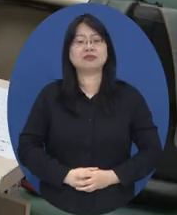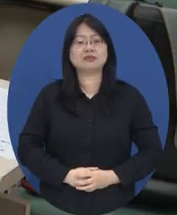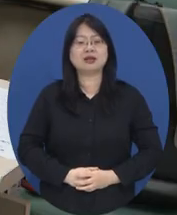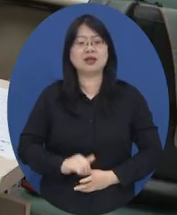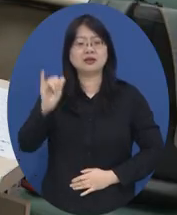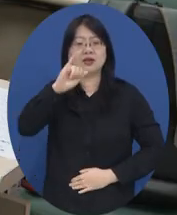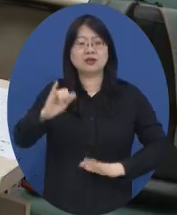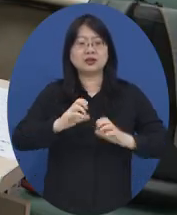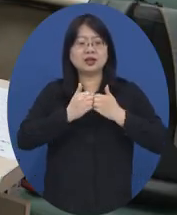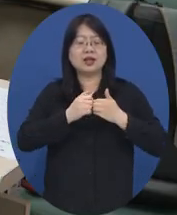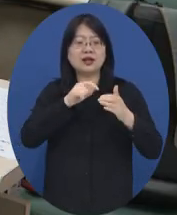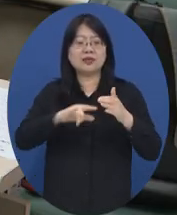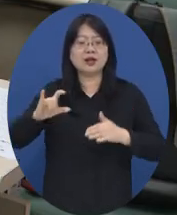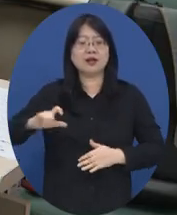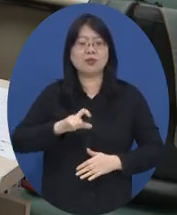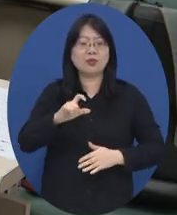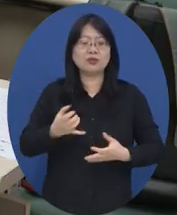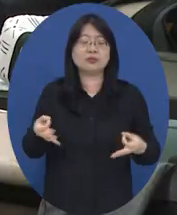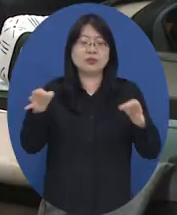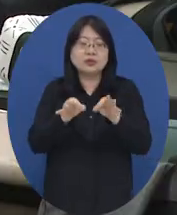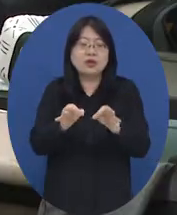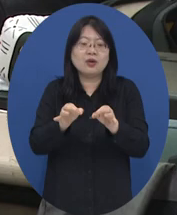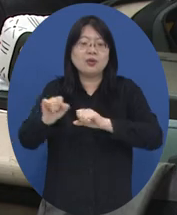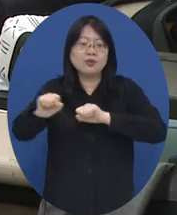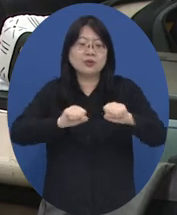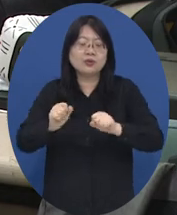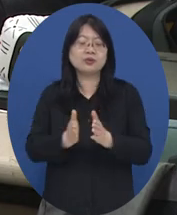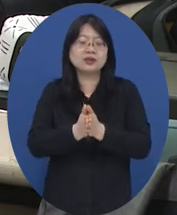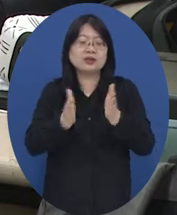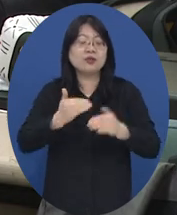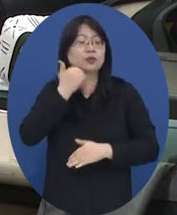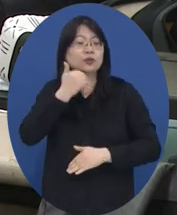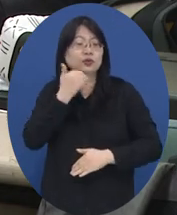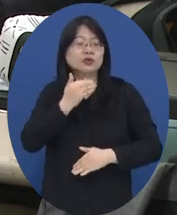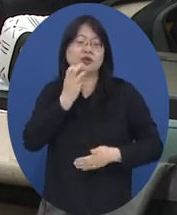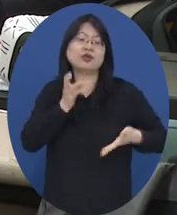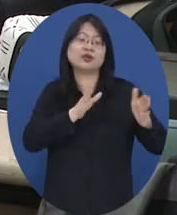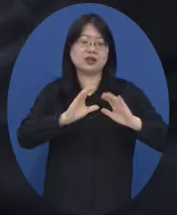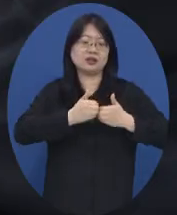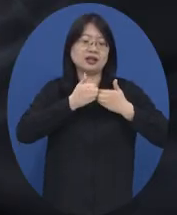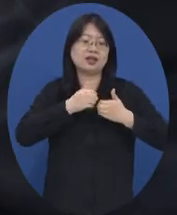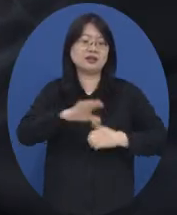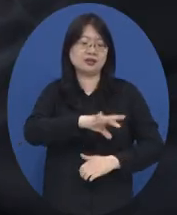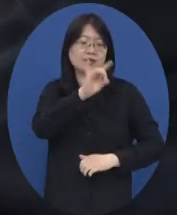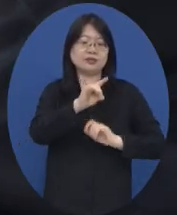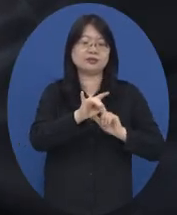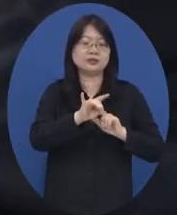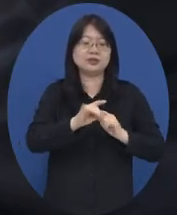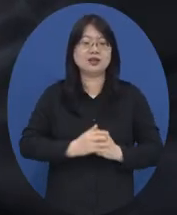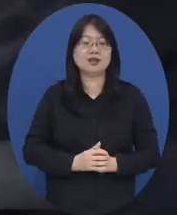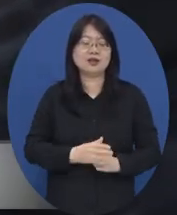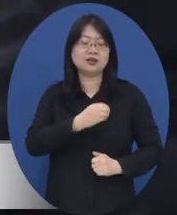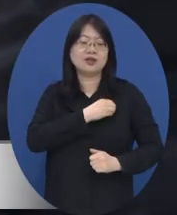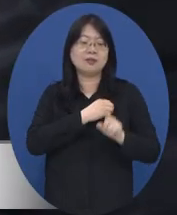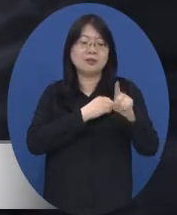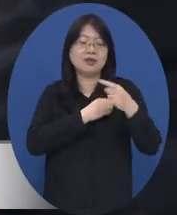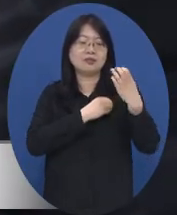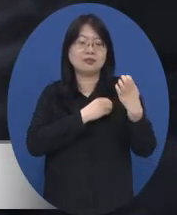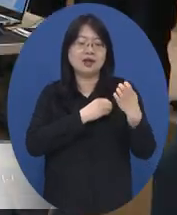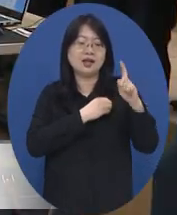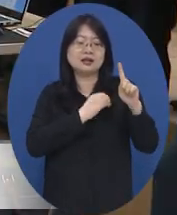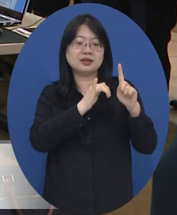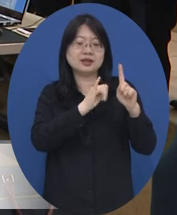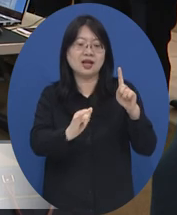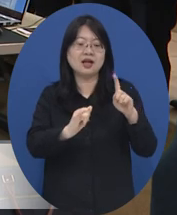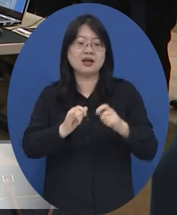실시했습니다. 전국 광역의회 가운데 코로나19 관련 모금 운동을 벌인 건 경기도의회가 처음입니다. 이번 모금